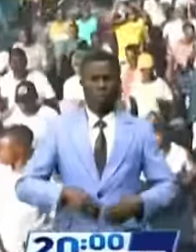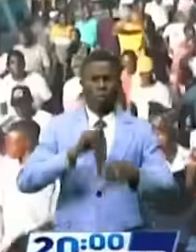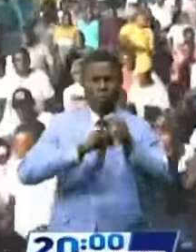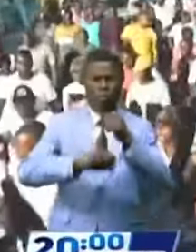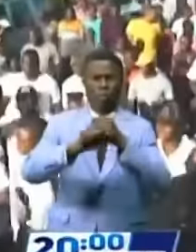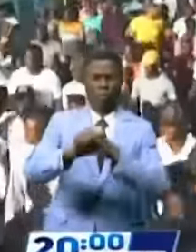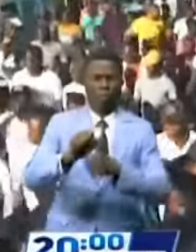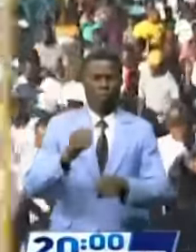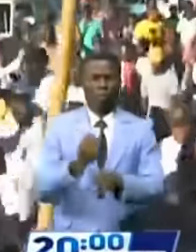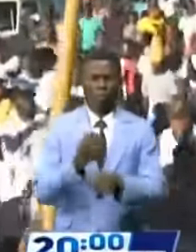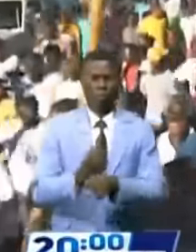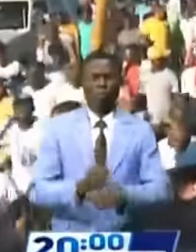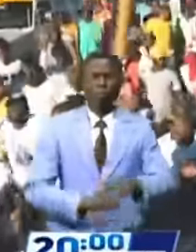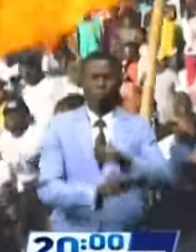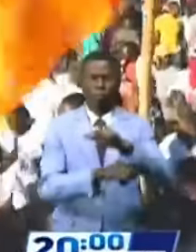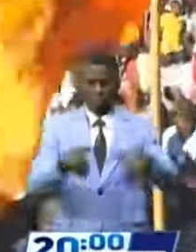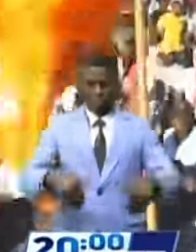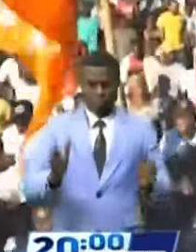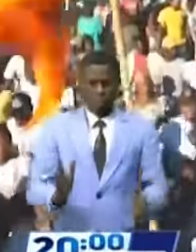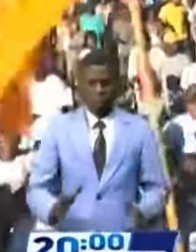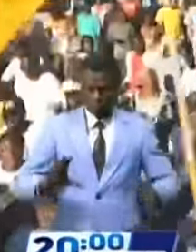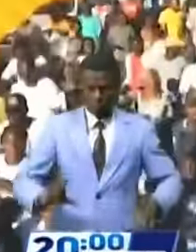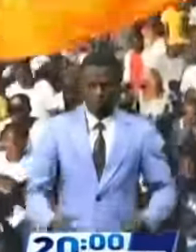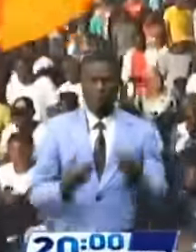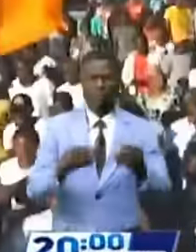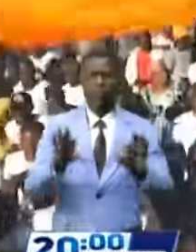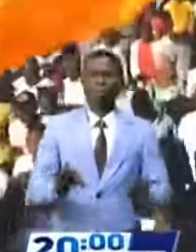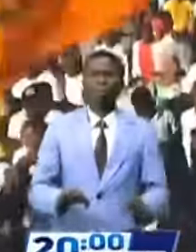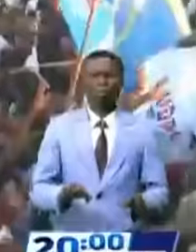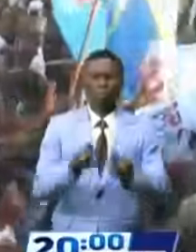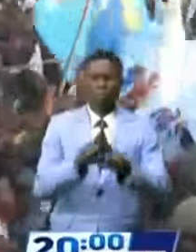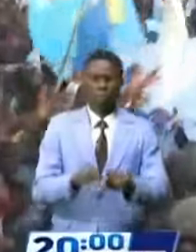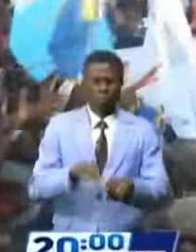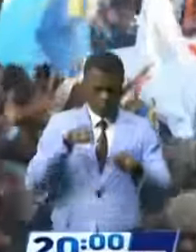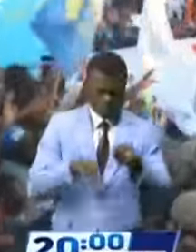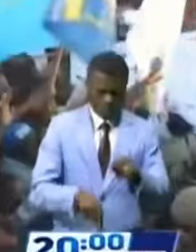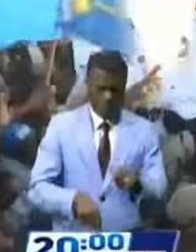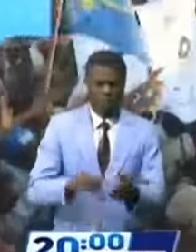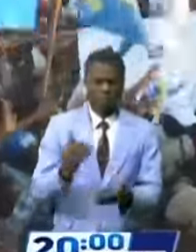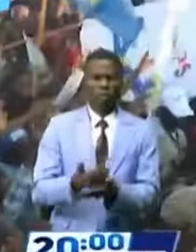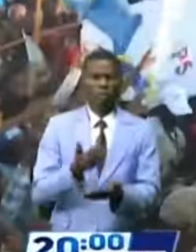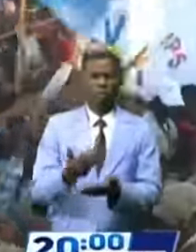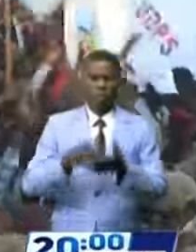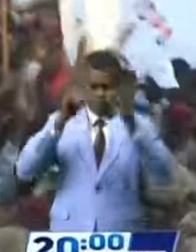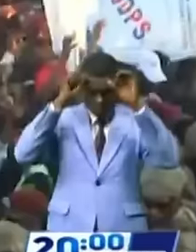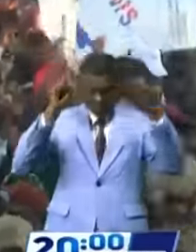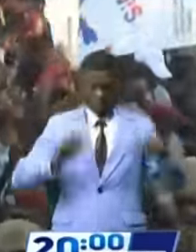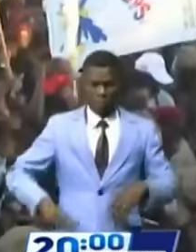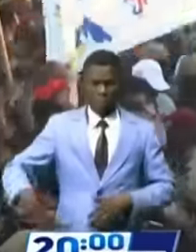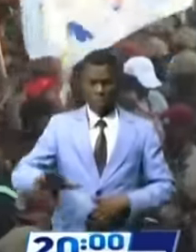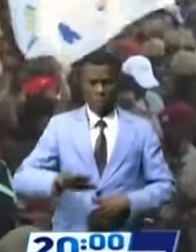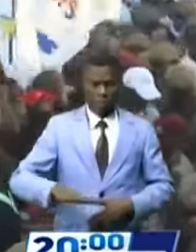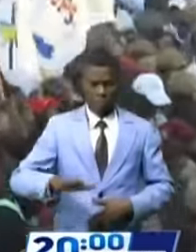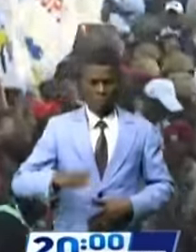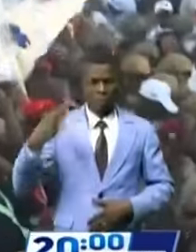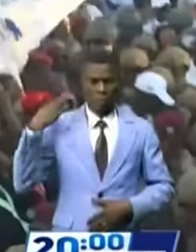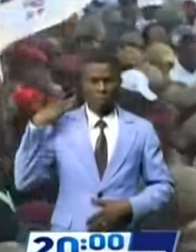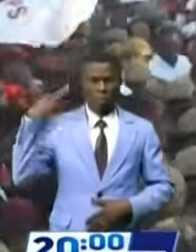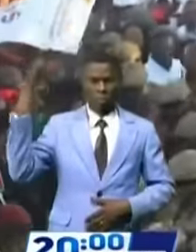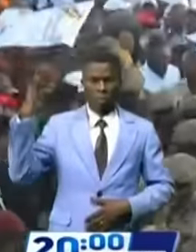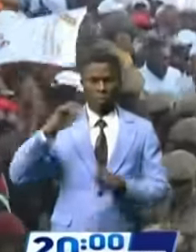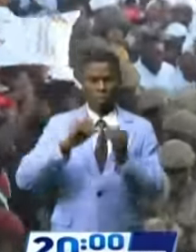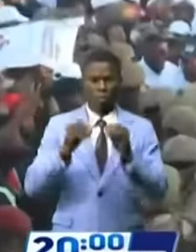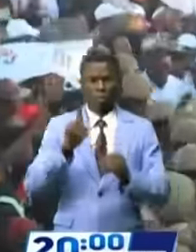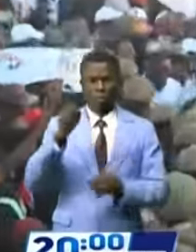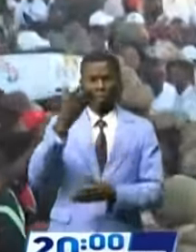promotion de l'agriculture, vengeance du sol sur le sous-sol. Le président de la République, candidat numéro 20 à